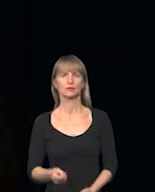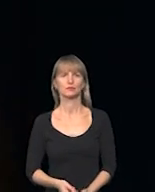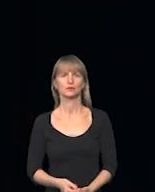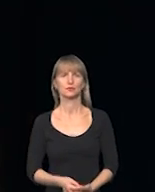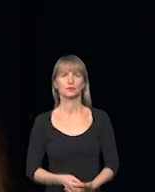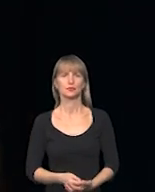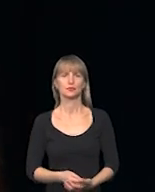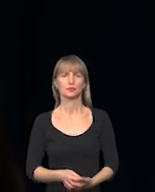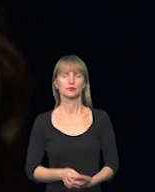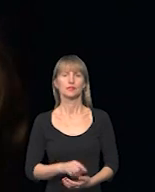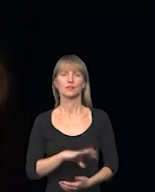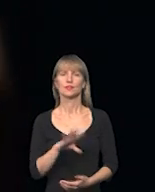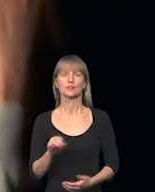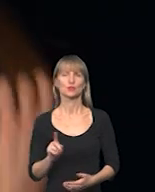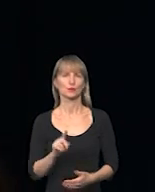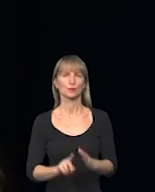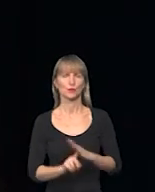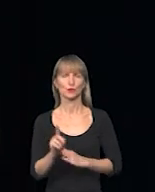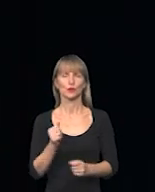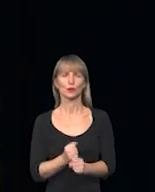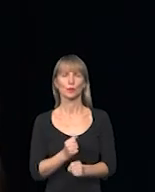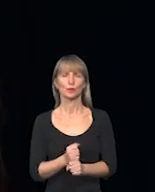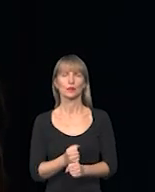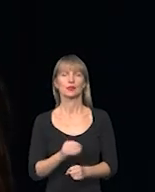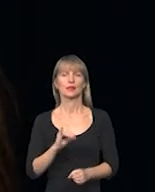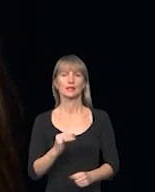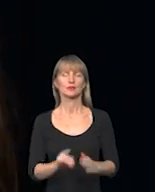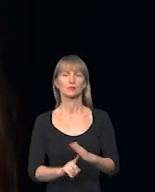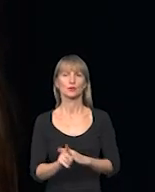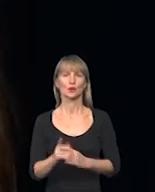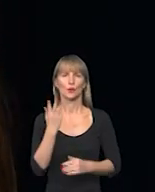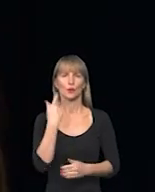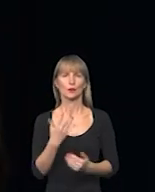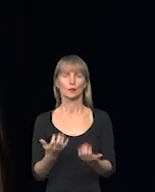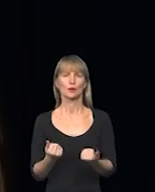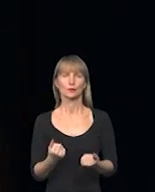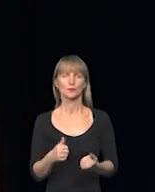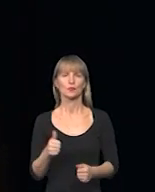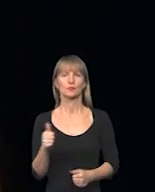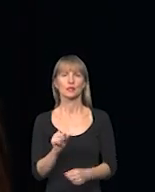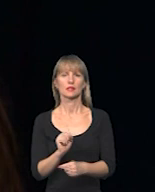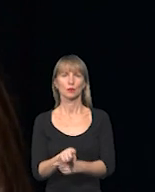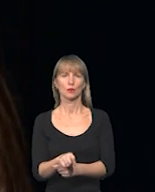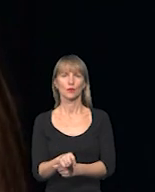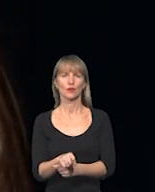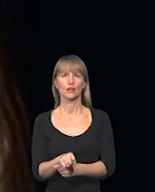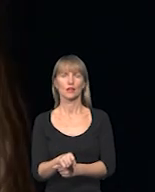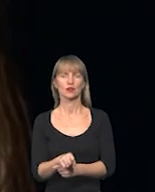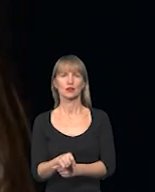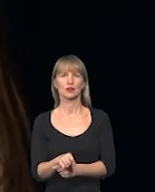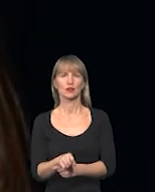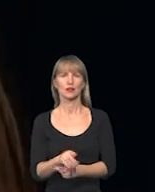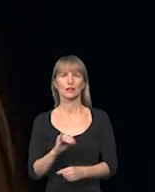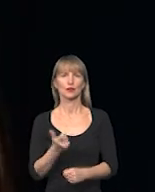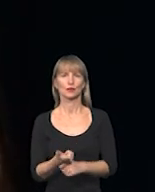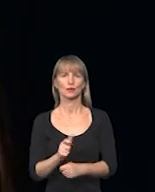всі з чогось починають, і спочатку, коли там береш якесь перше замовлення, і